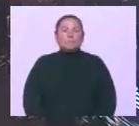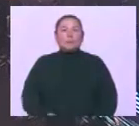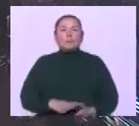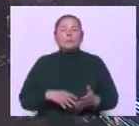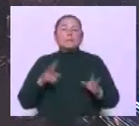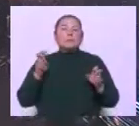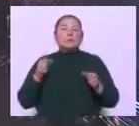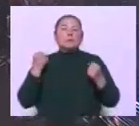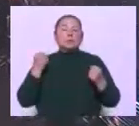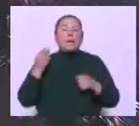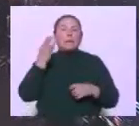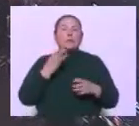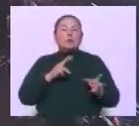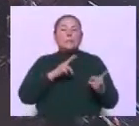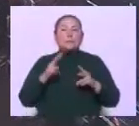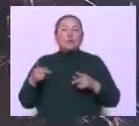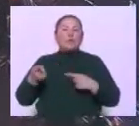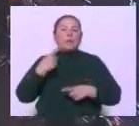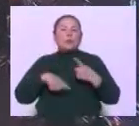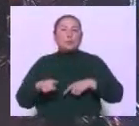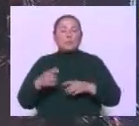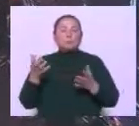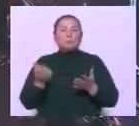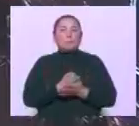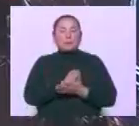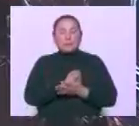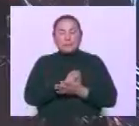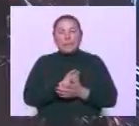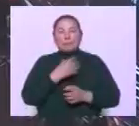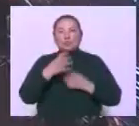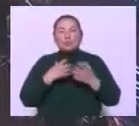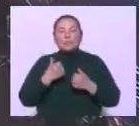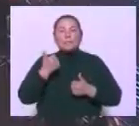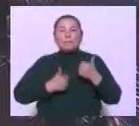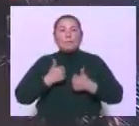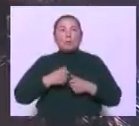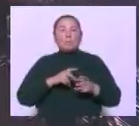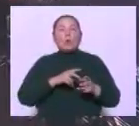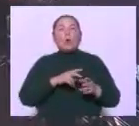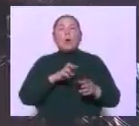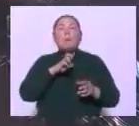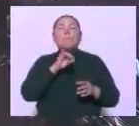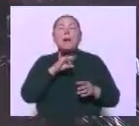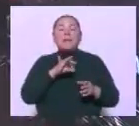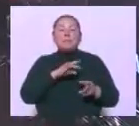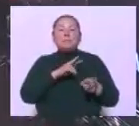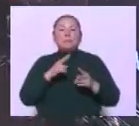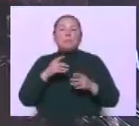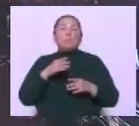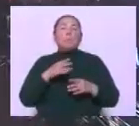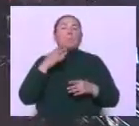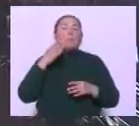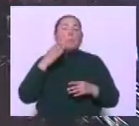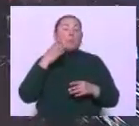Продолжим тему спорта. Актауские танцоры вернулись с трофеем с международных соревнований. В соревнованиях по бальным спортивным танцам в Молдове они завоевали